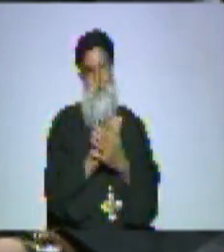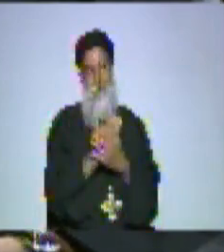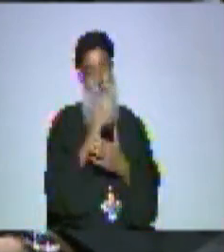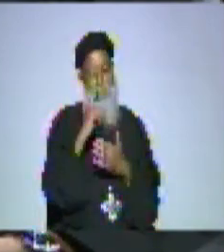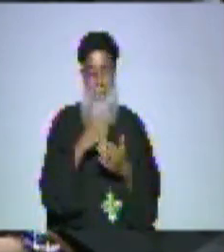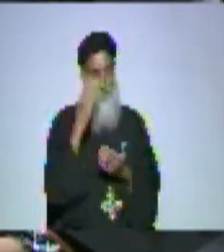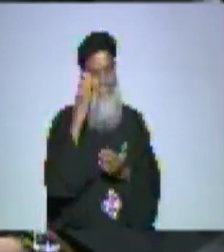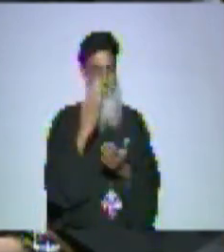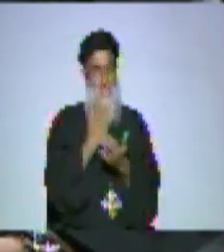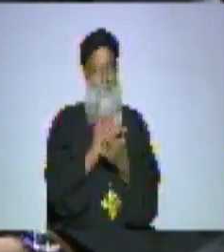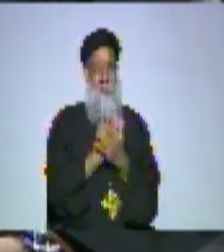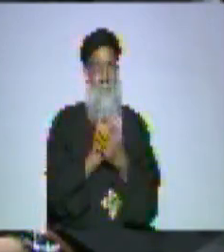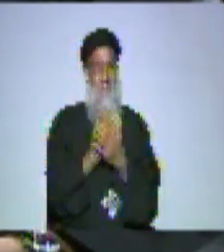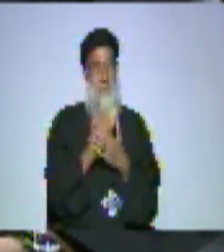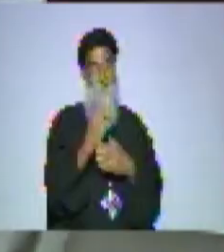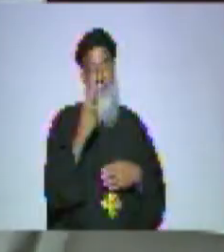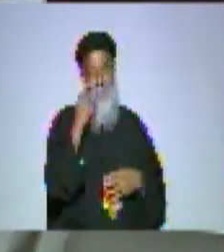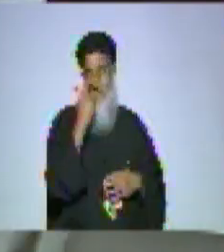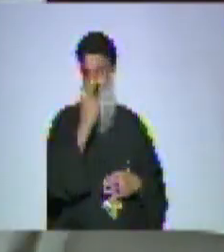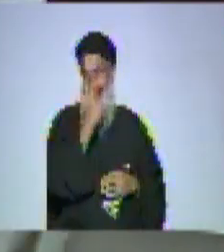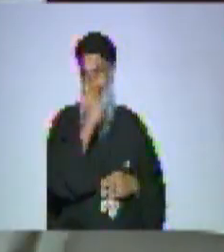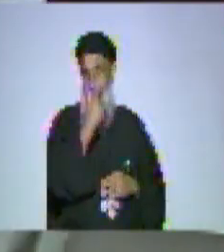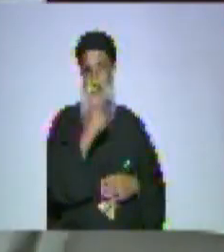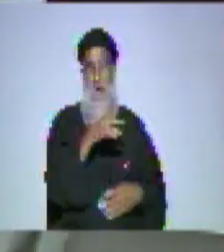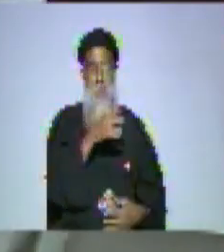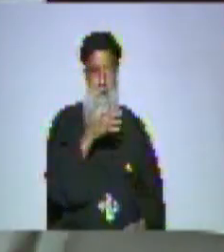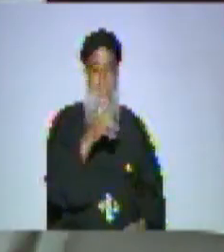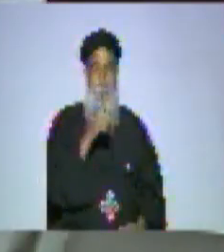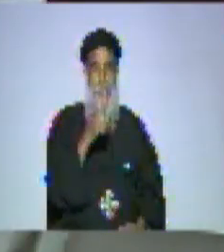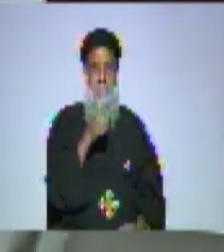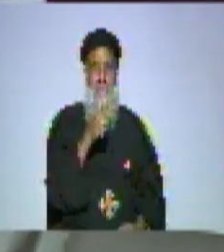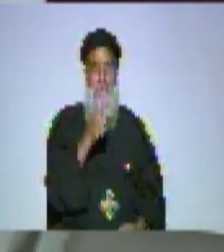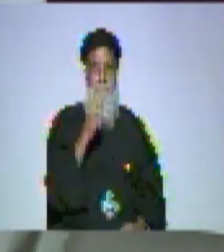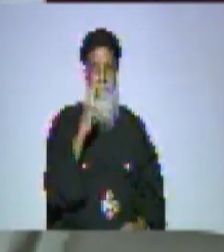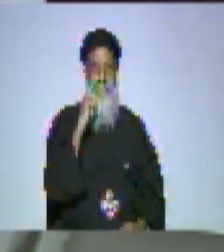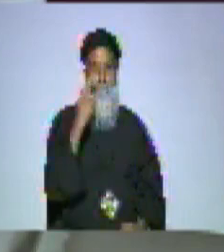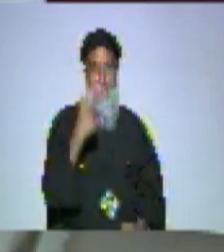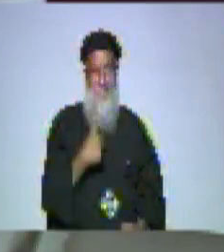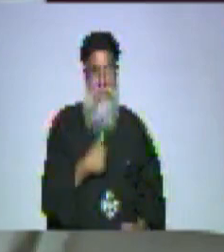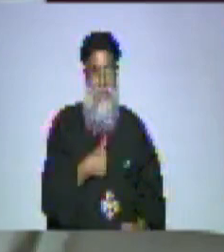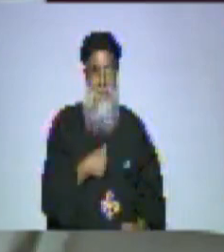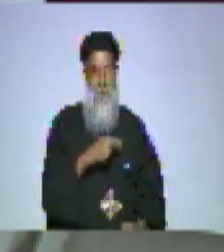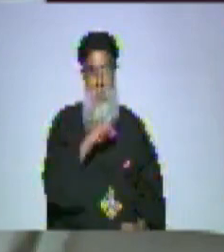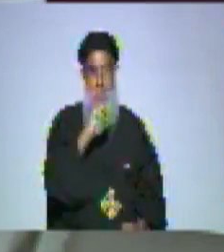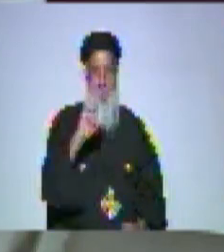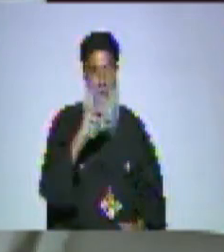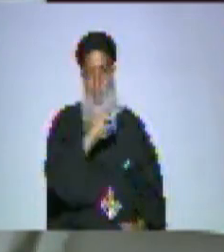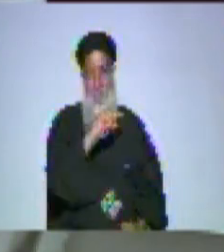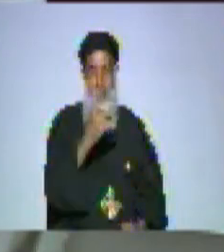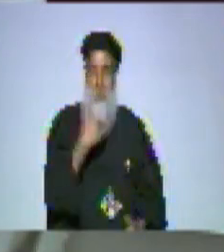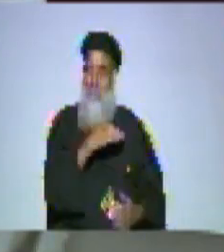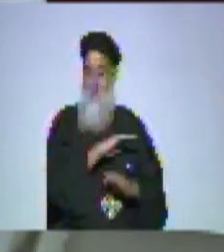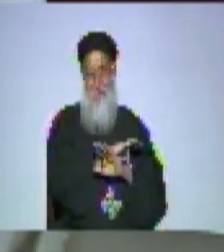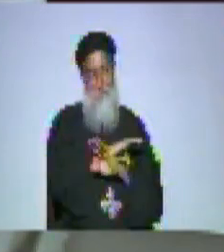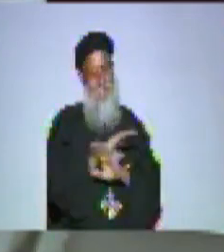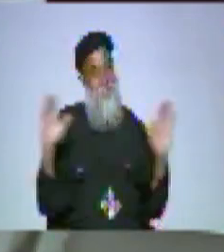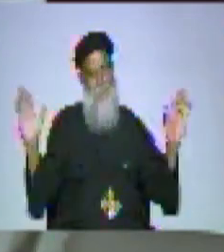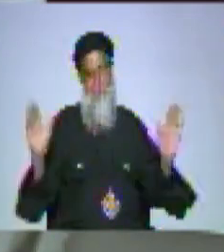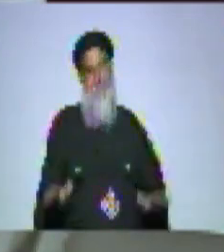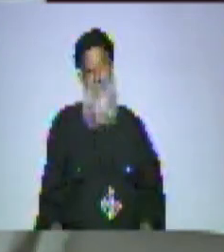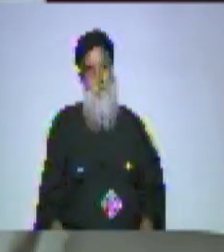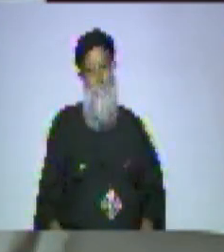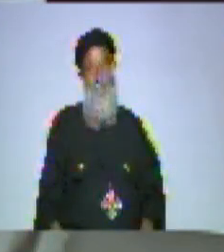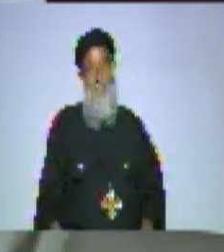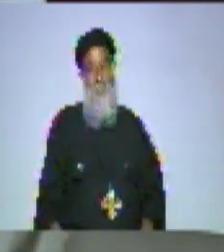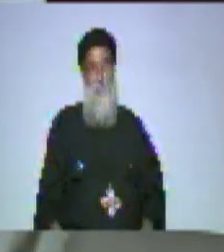بس مش قادر شوف قدسك النفوس السويه 100% مش موجوده مش